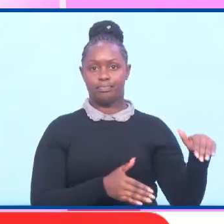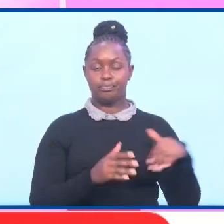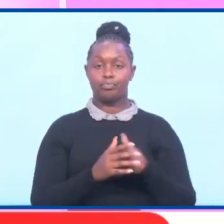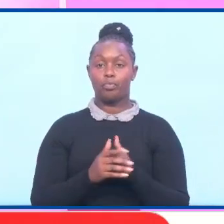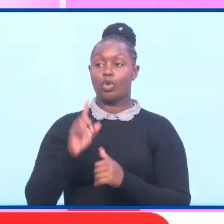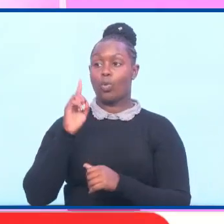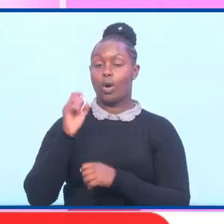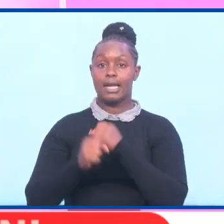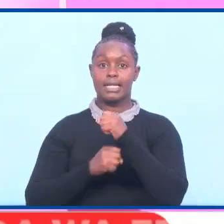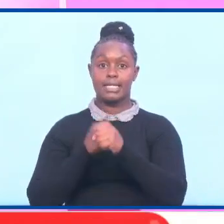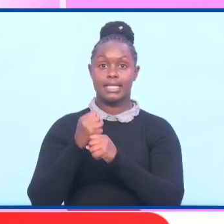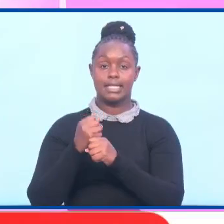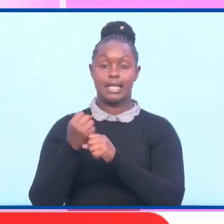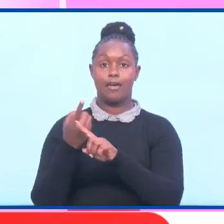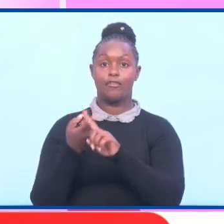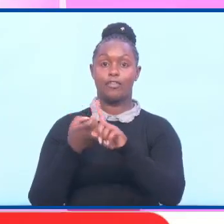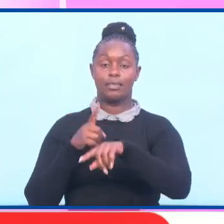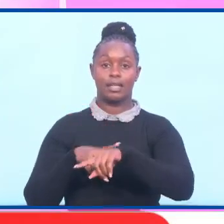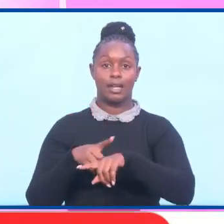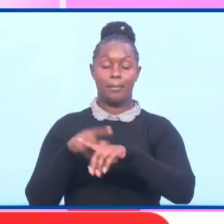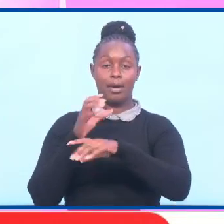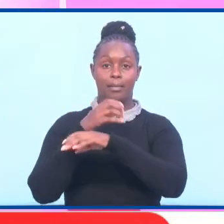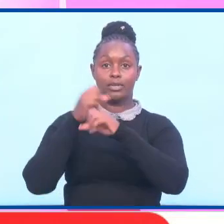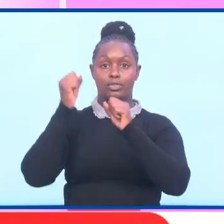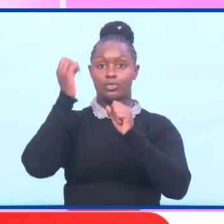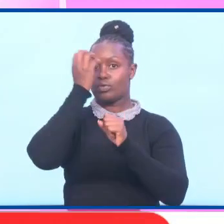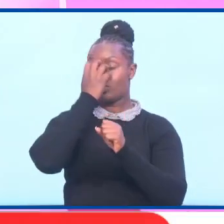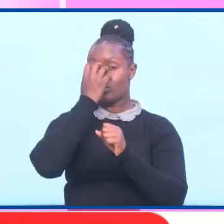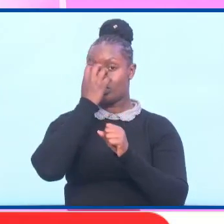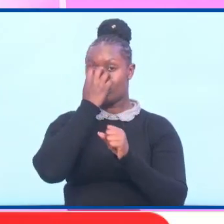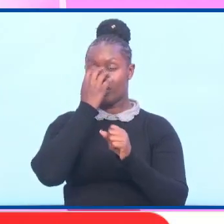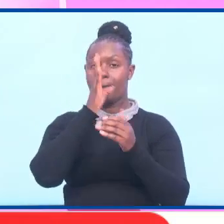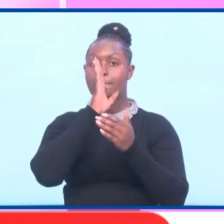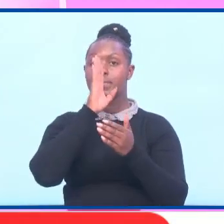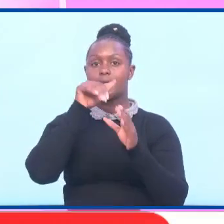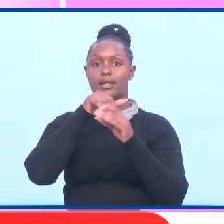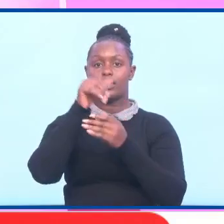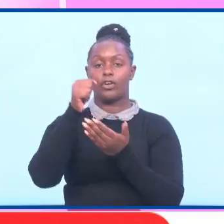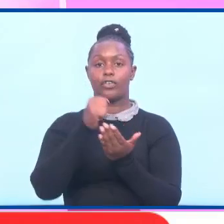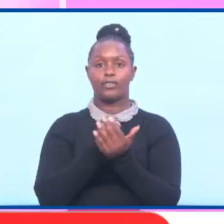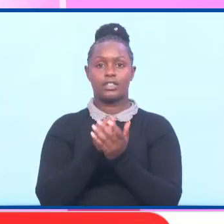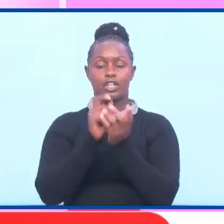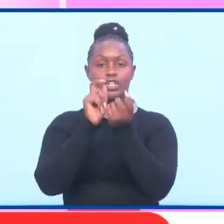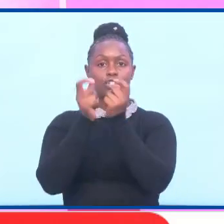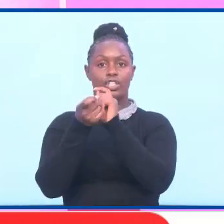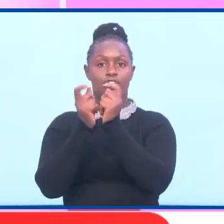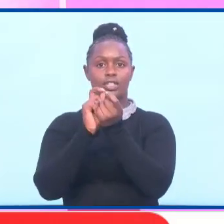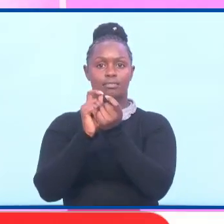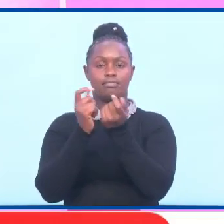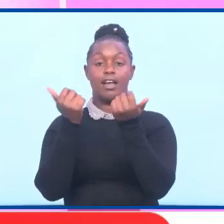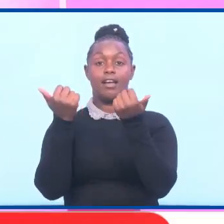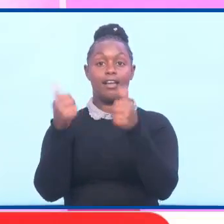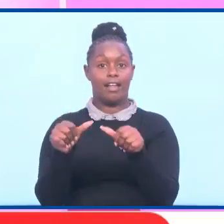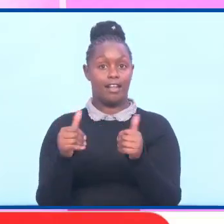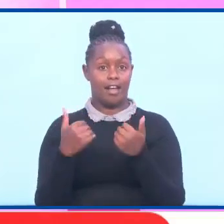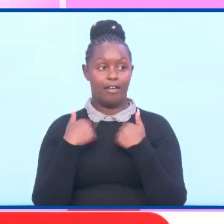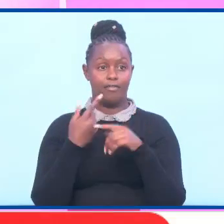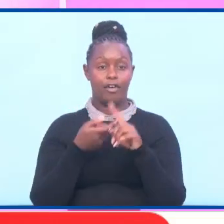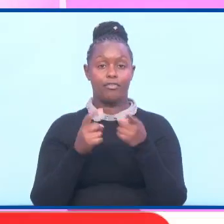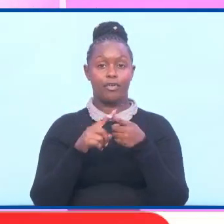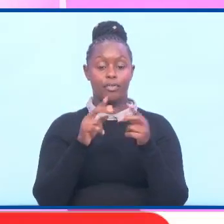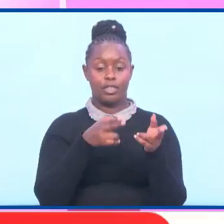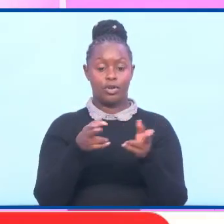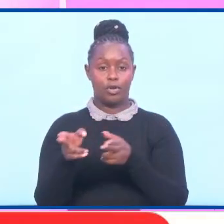mwaka mmoja sasa tangu muhula wa Rais William Ruto kama rais kwanza. Je, kumekuwa na mabadiliko yoyote katika bei ya bidhaa mbalimbali za kila siku?